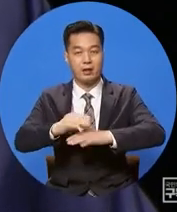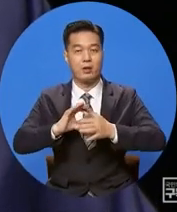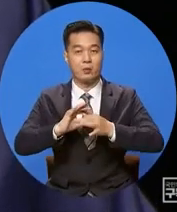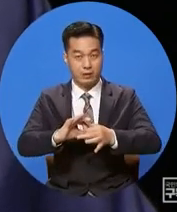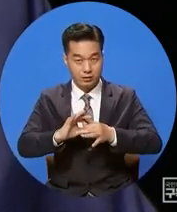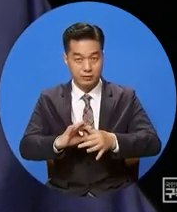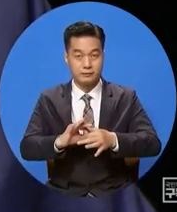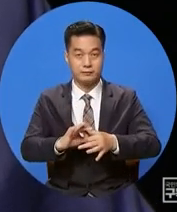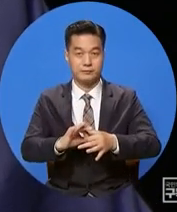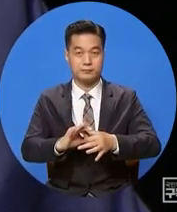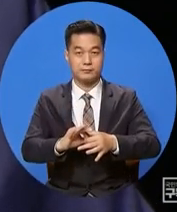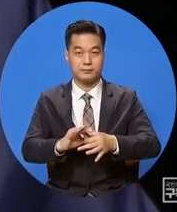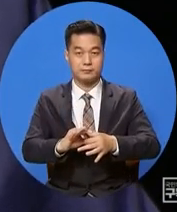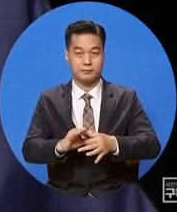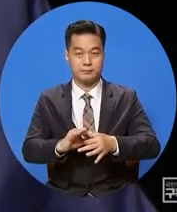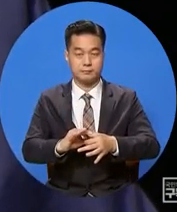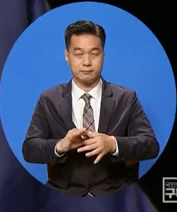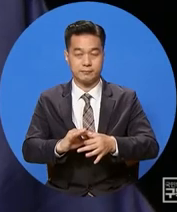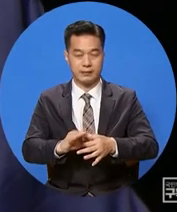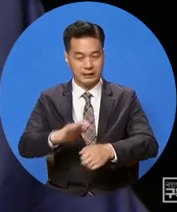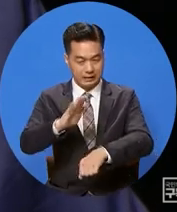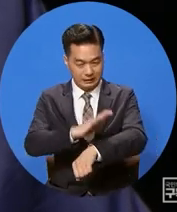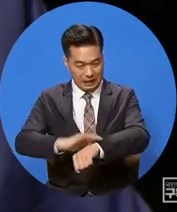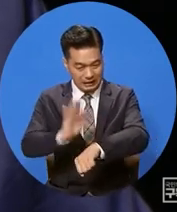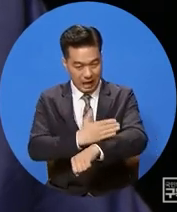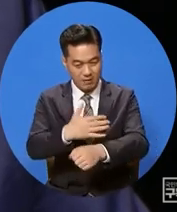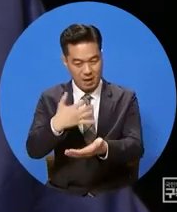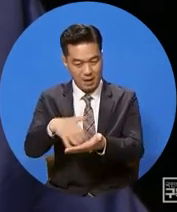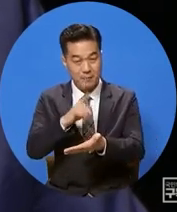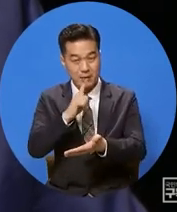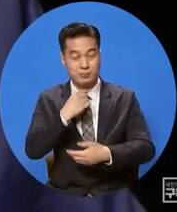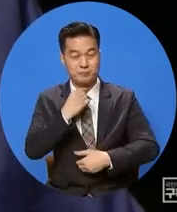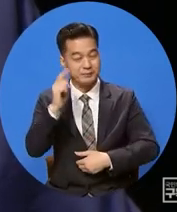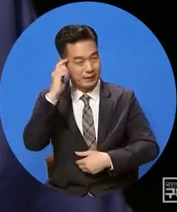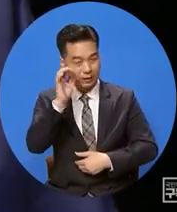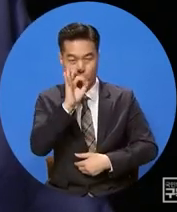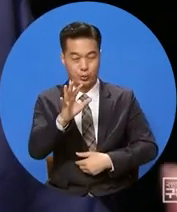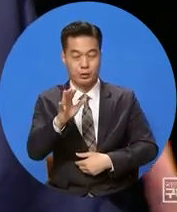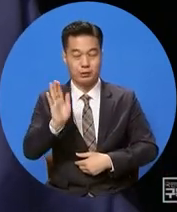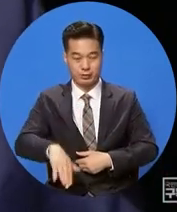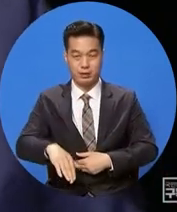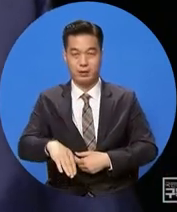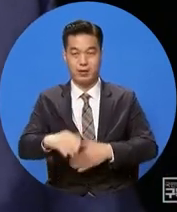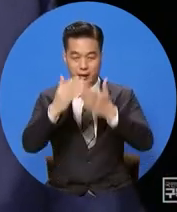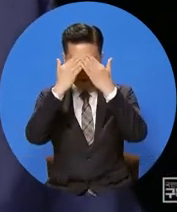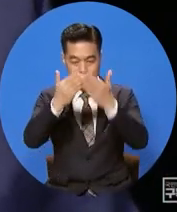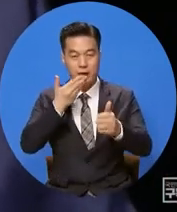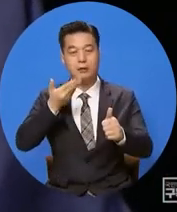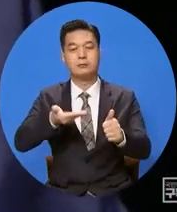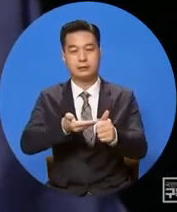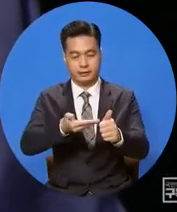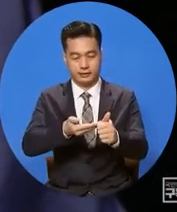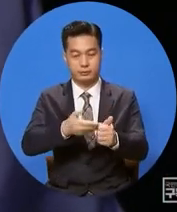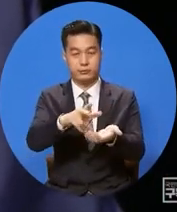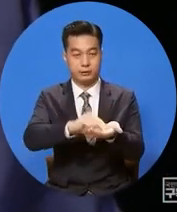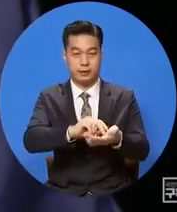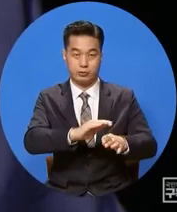저 따지고 싶은 생각은 없고 이제 무상급식 이슈를 놓고 보면은